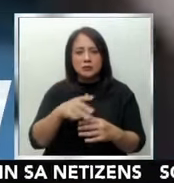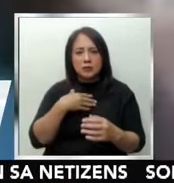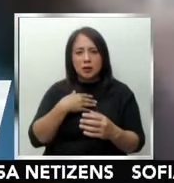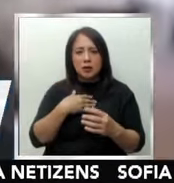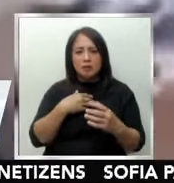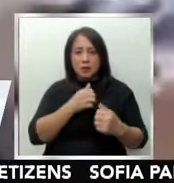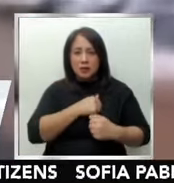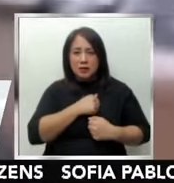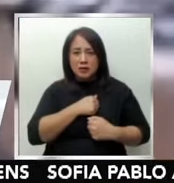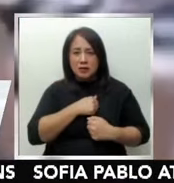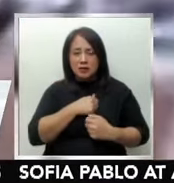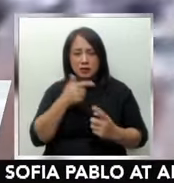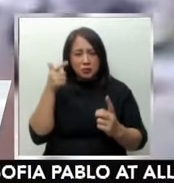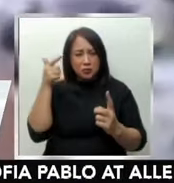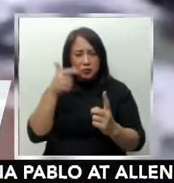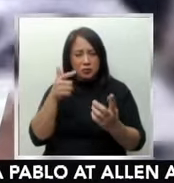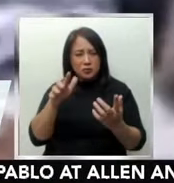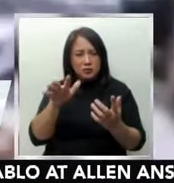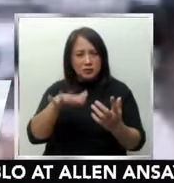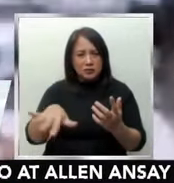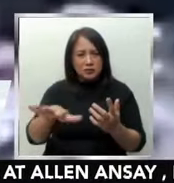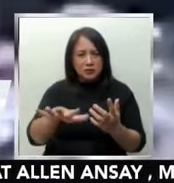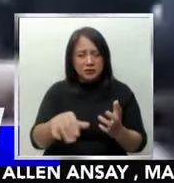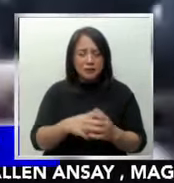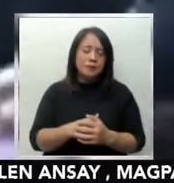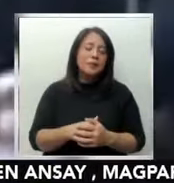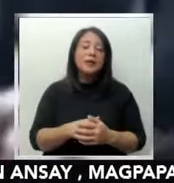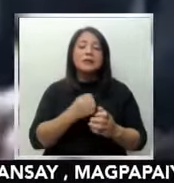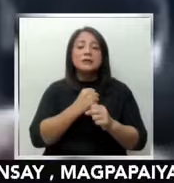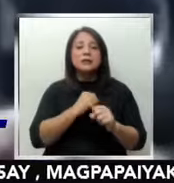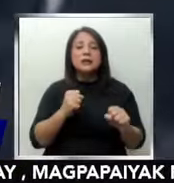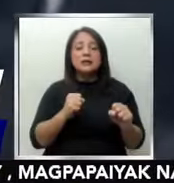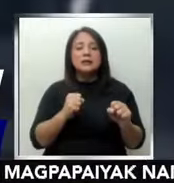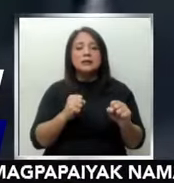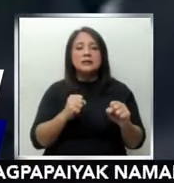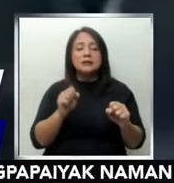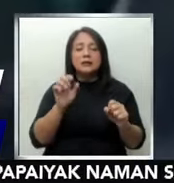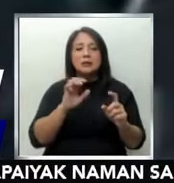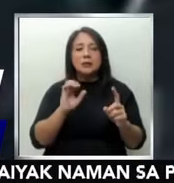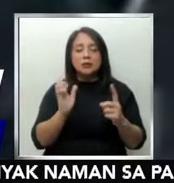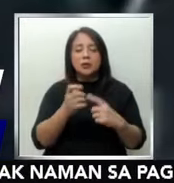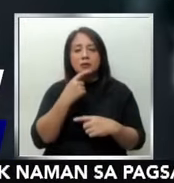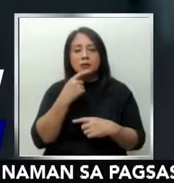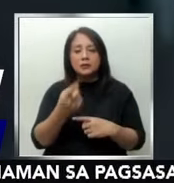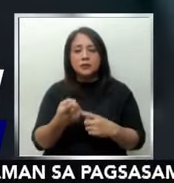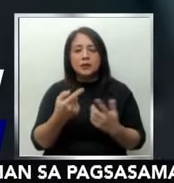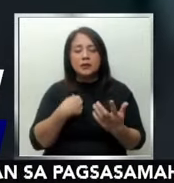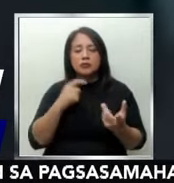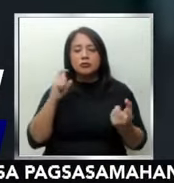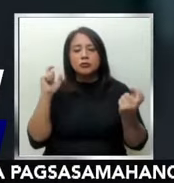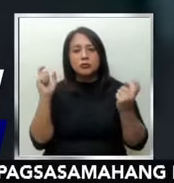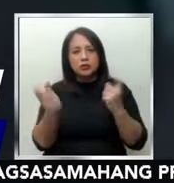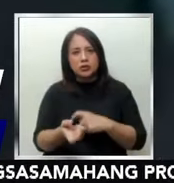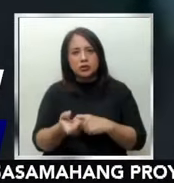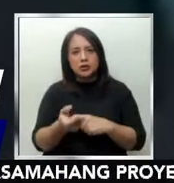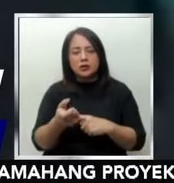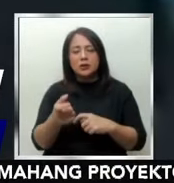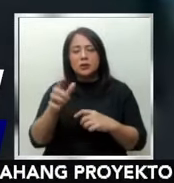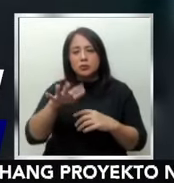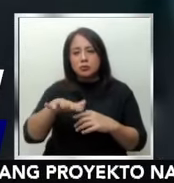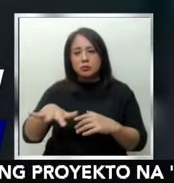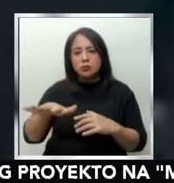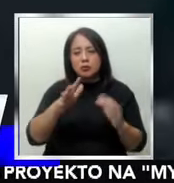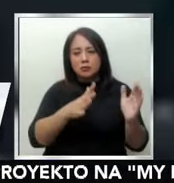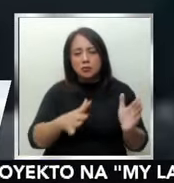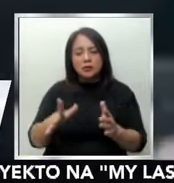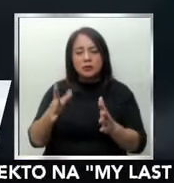sites the security environment is evolving as as we speak nagbabago po yyung landscape and